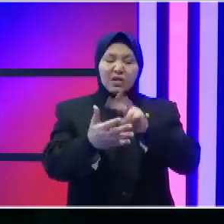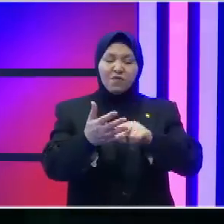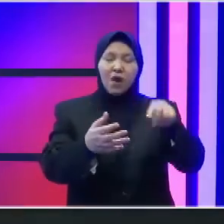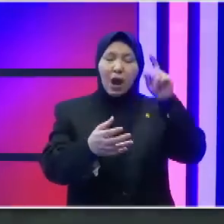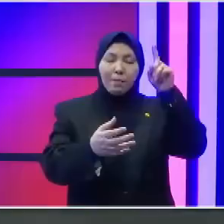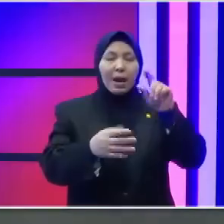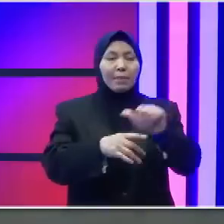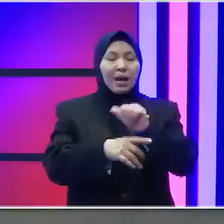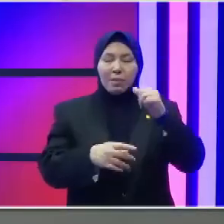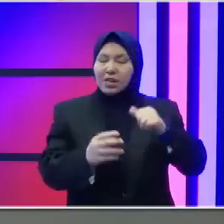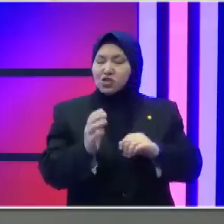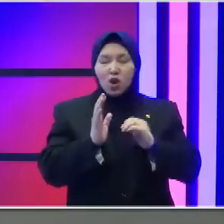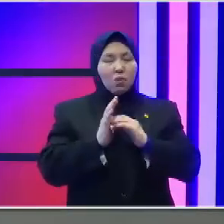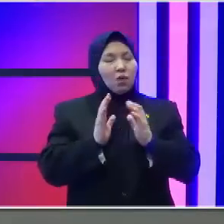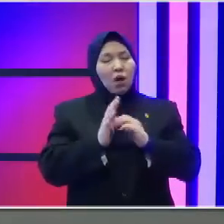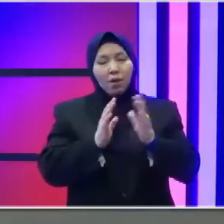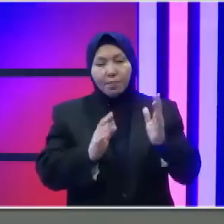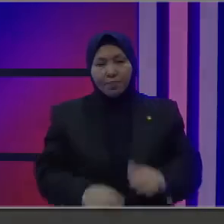insya-Allah. Masya-Allah.